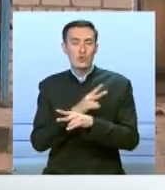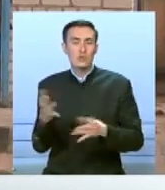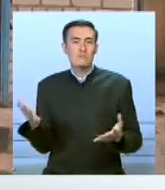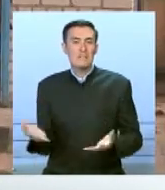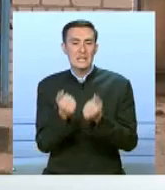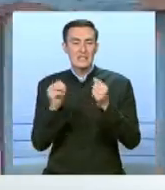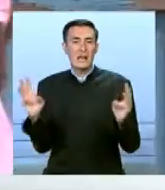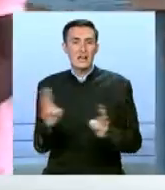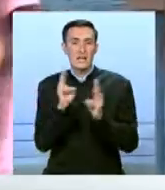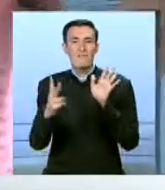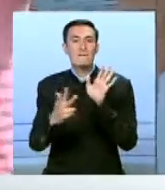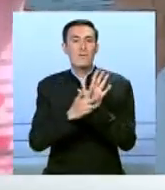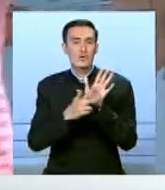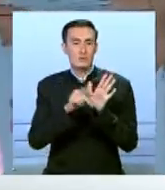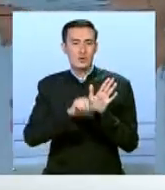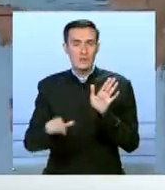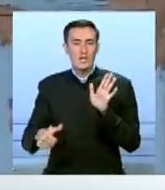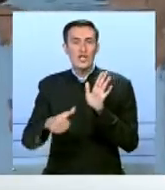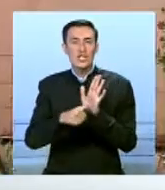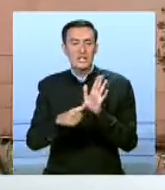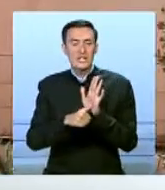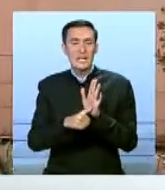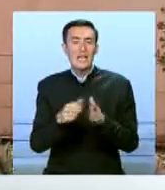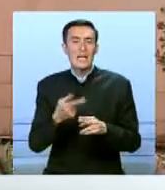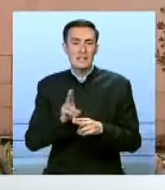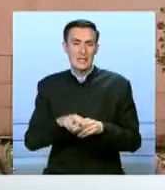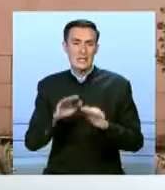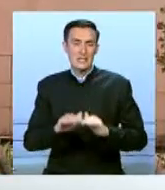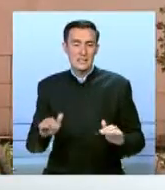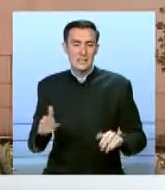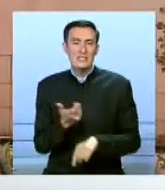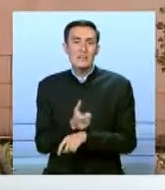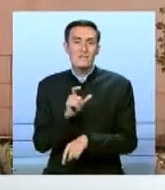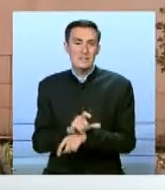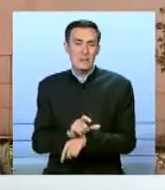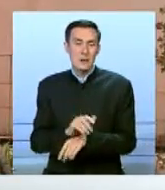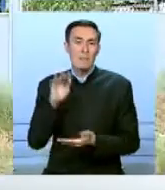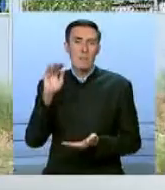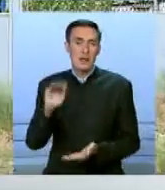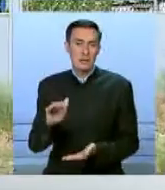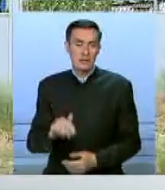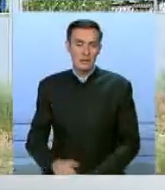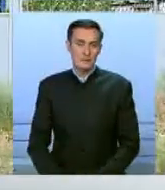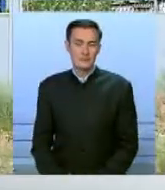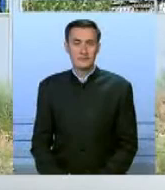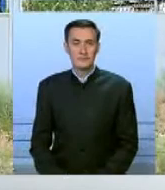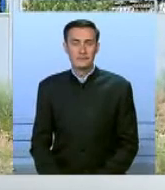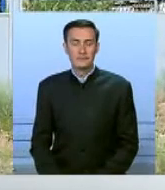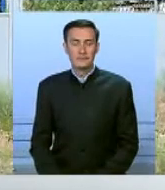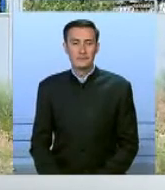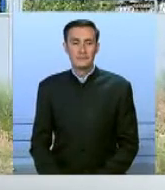спасли из огня 8 человек, 6 из которых – дети, совсем еще малыши.